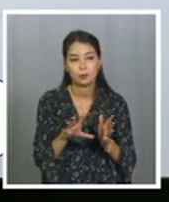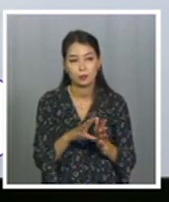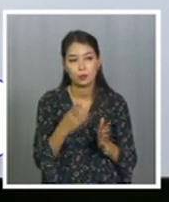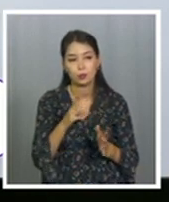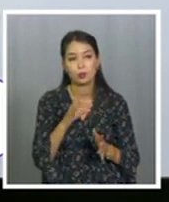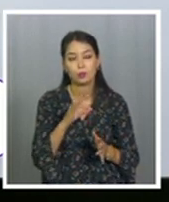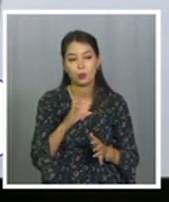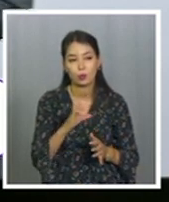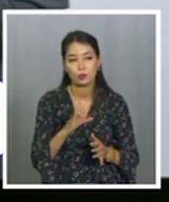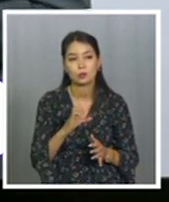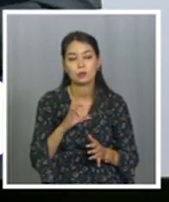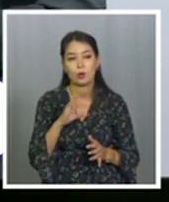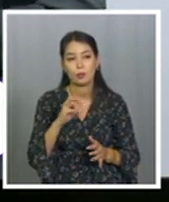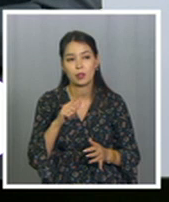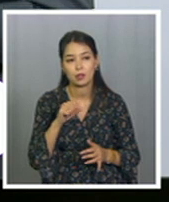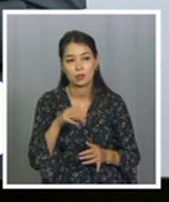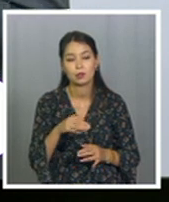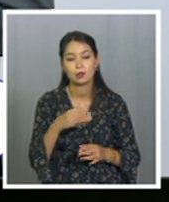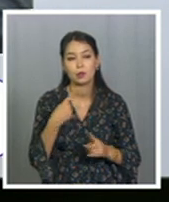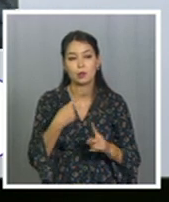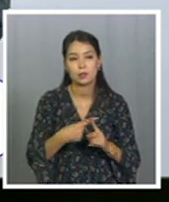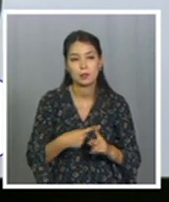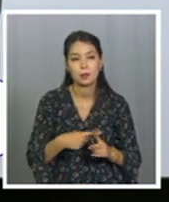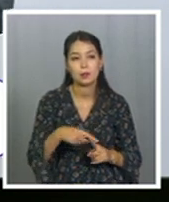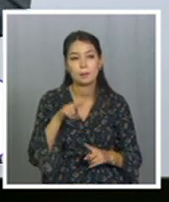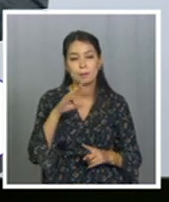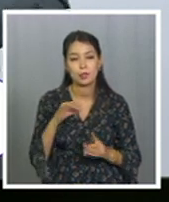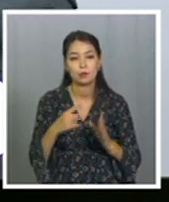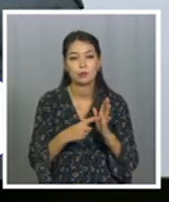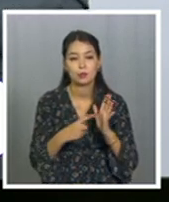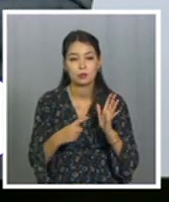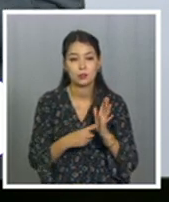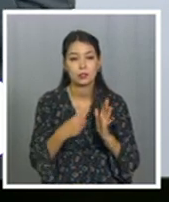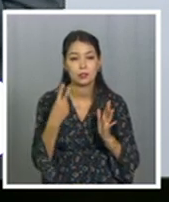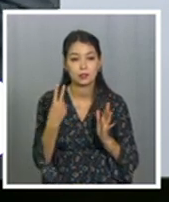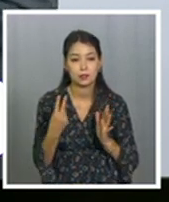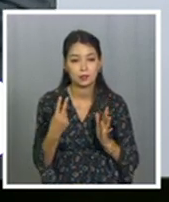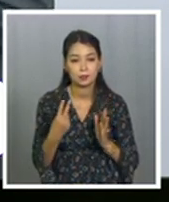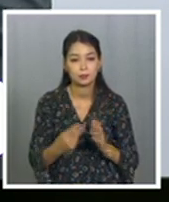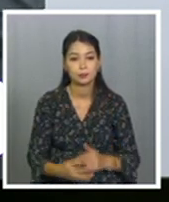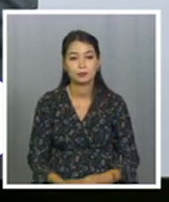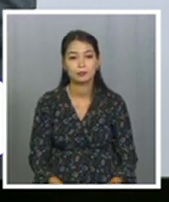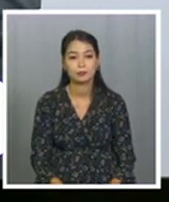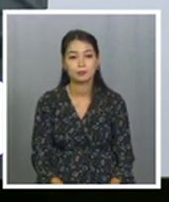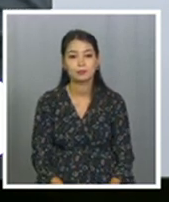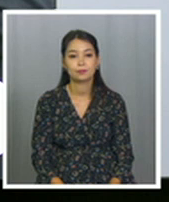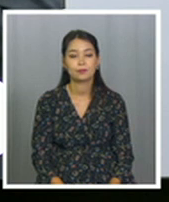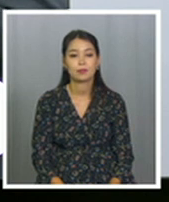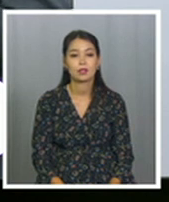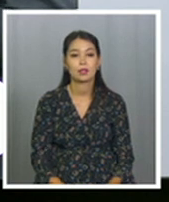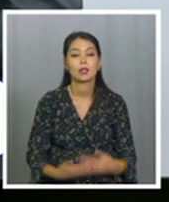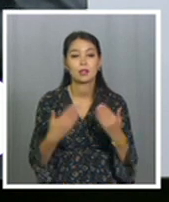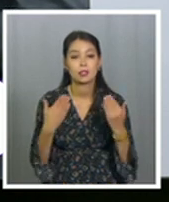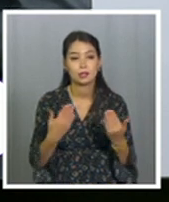косинус омегаты қосылған пи бөлінген екі түріне келеді. Енді қараңыздар,